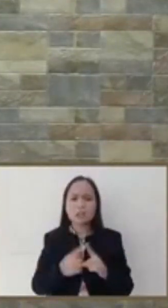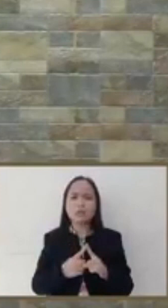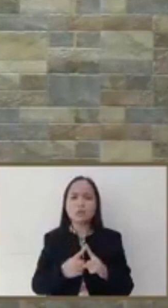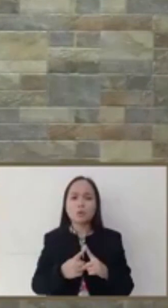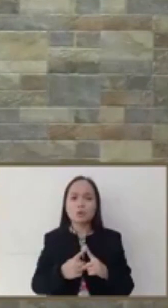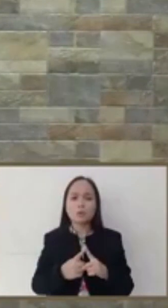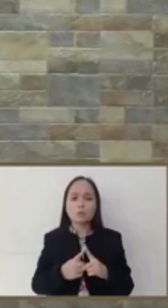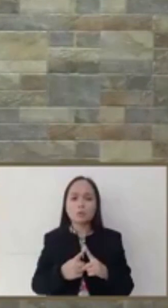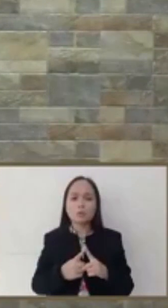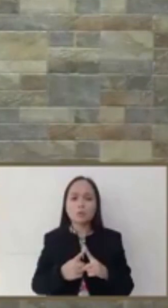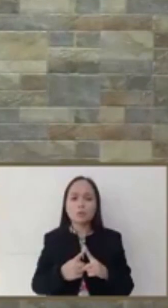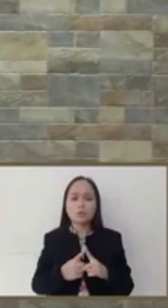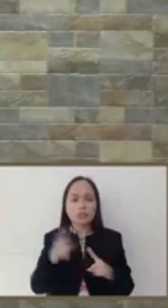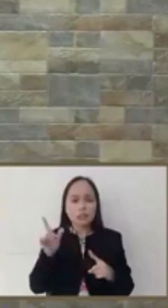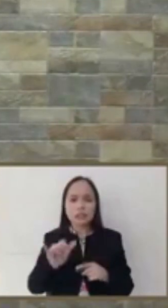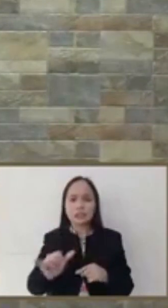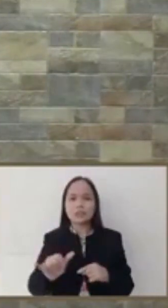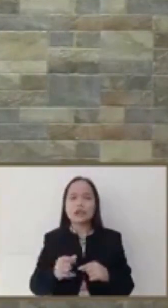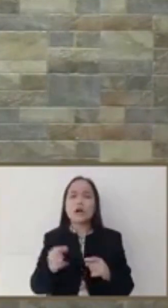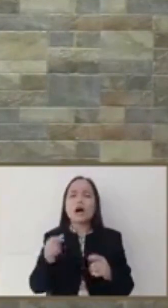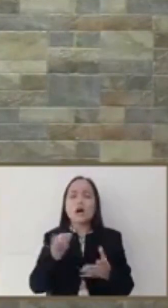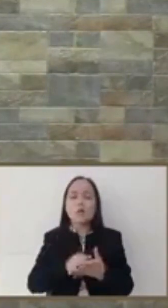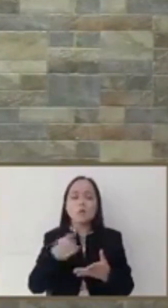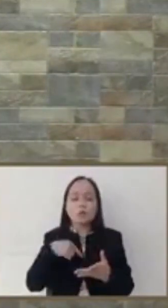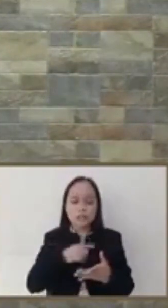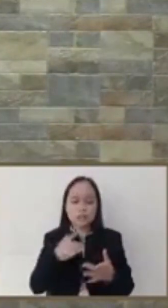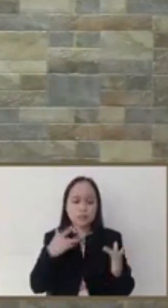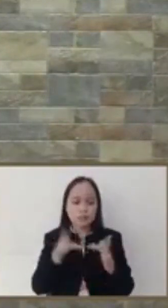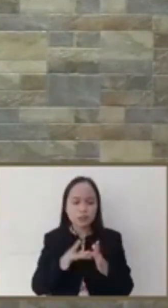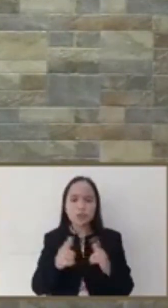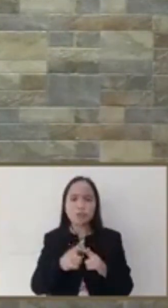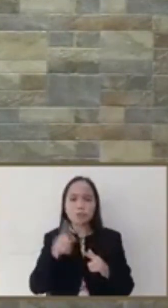isang ginagawa natin na nakakonect, mga kapatid, sa eternal soul.